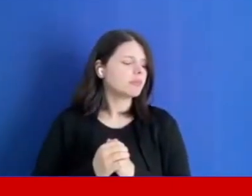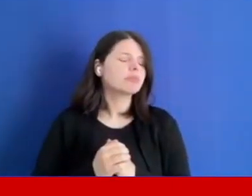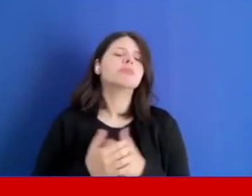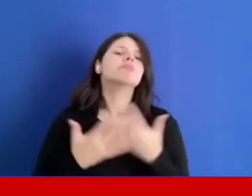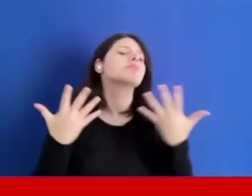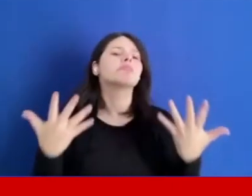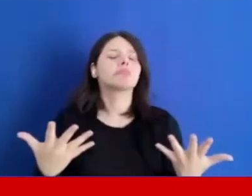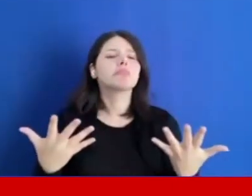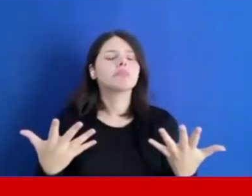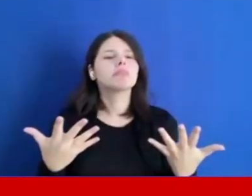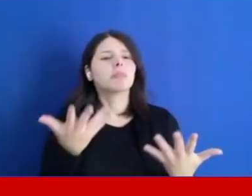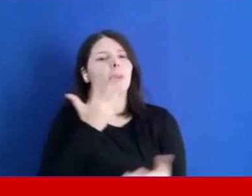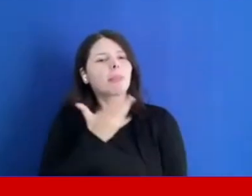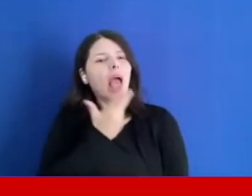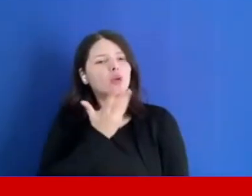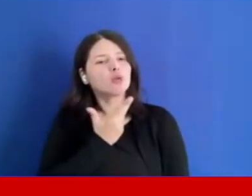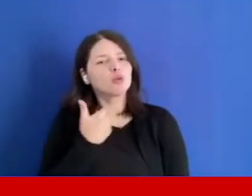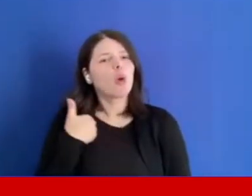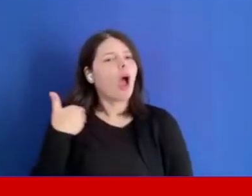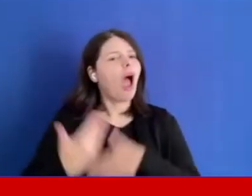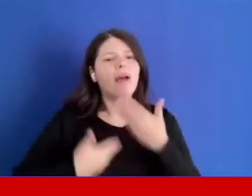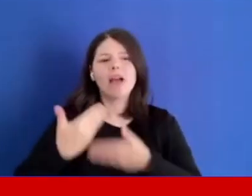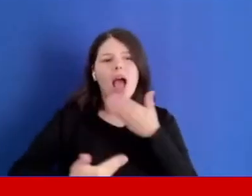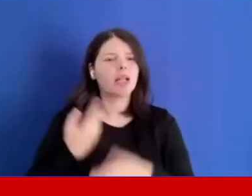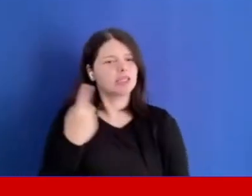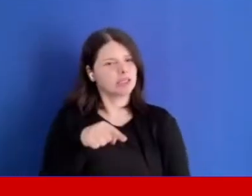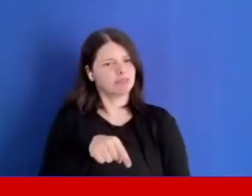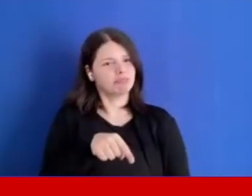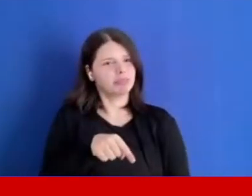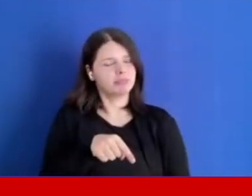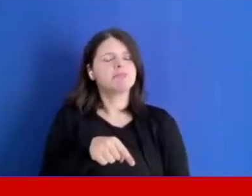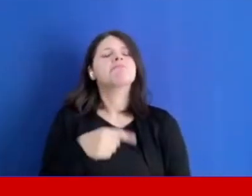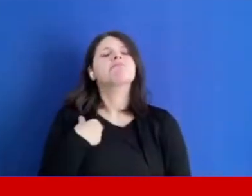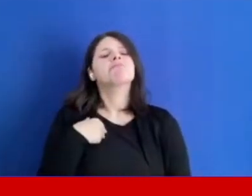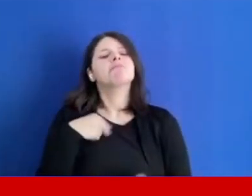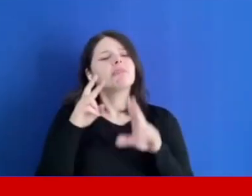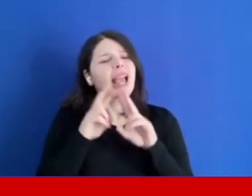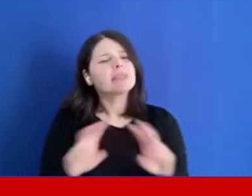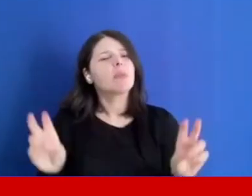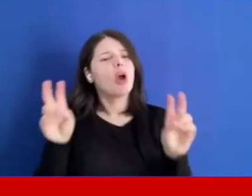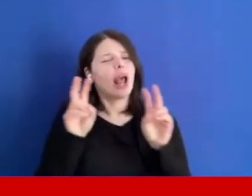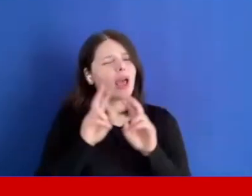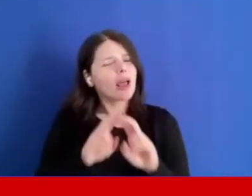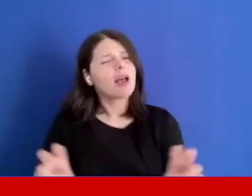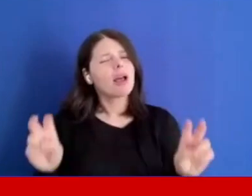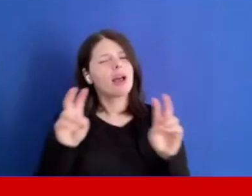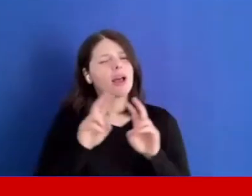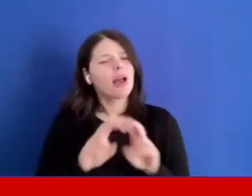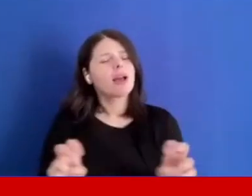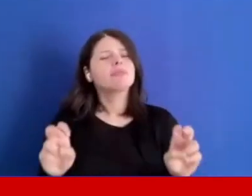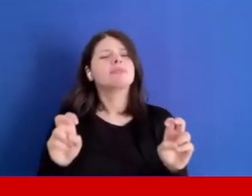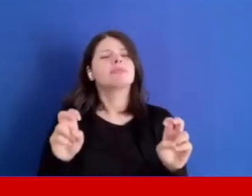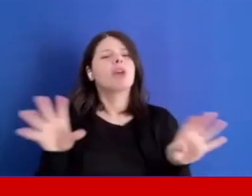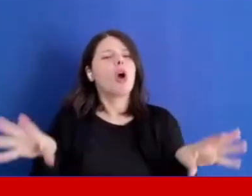questo che mi è piaciuto portare avanti, quindi ho cominciato a esplorare tutte le strade, ho cominciato